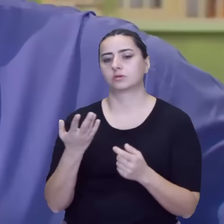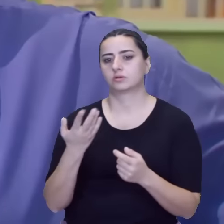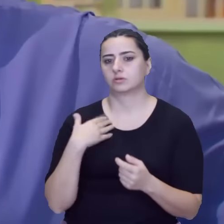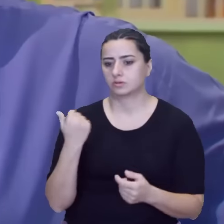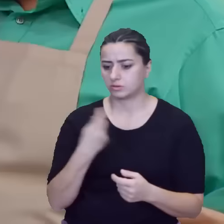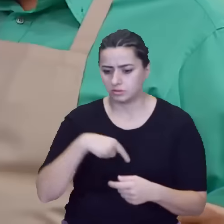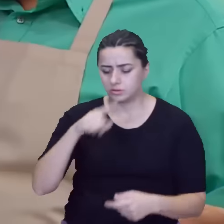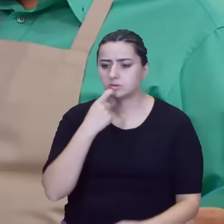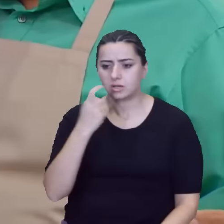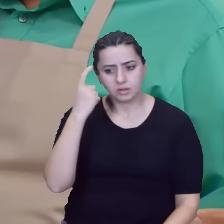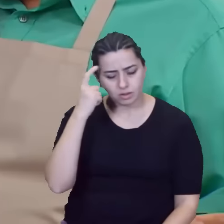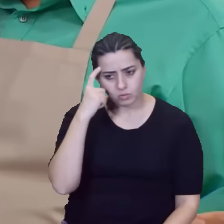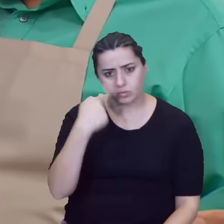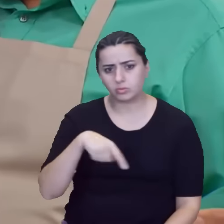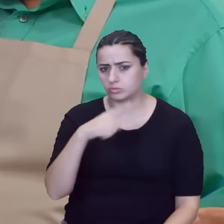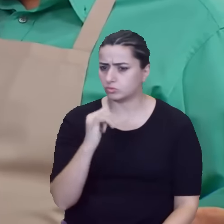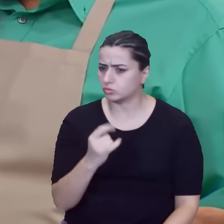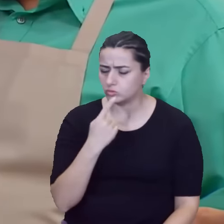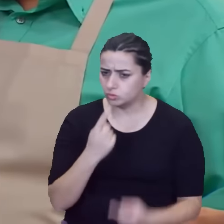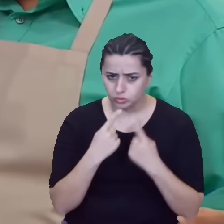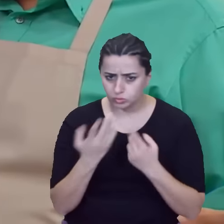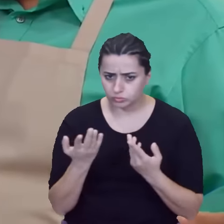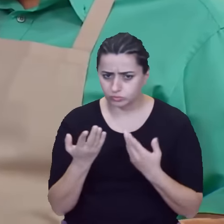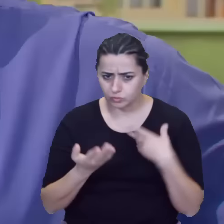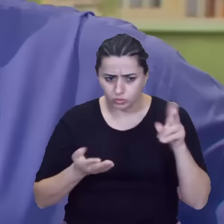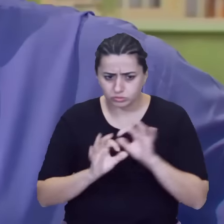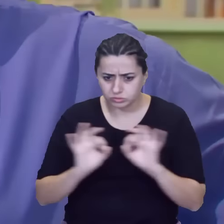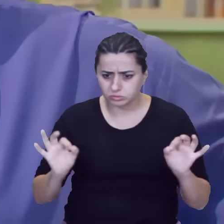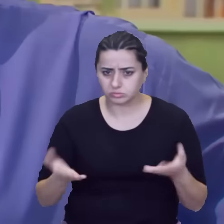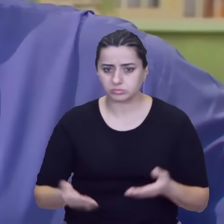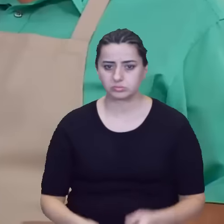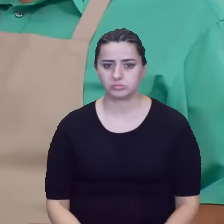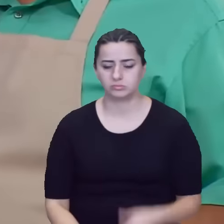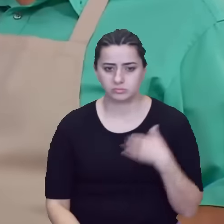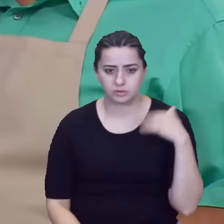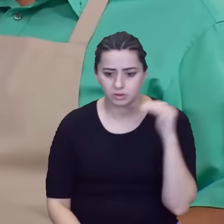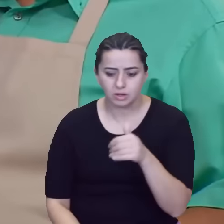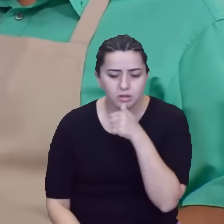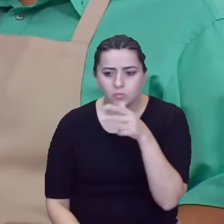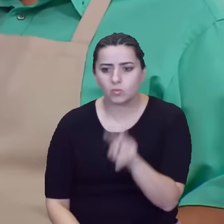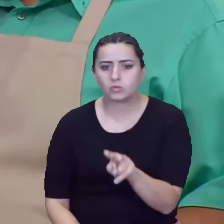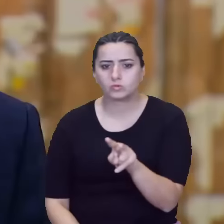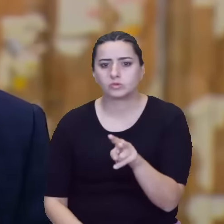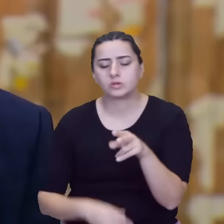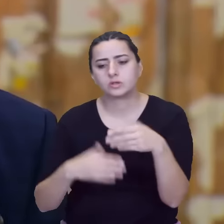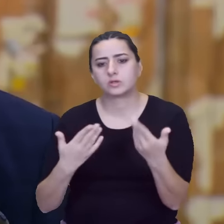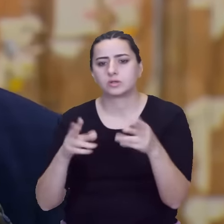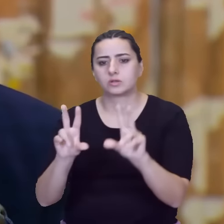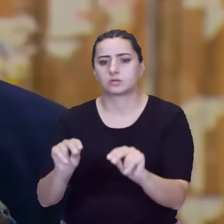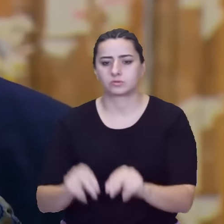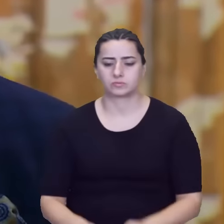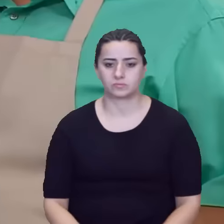kaç yıldır birbirimizi tanıyoruz, yüz yüze bakıyoruz ya. Sen ne biçim konuşuyorsun? Ne öldürmesi ya? Ben geldiğimde adam ölmüştü, yerde yatıyordu